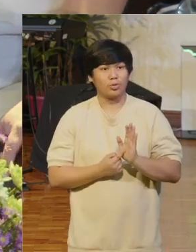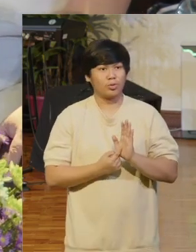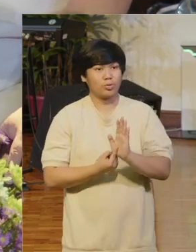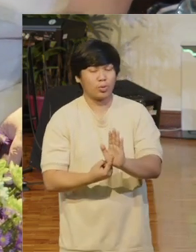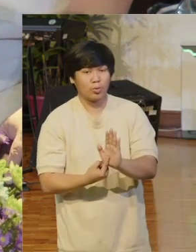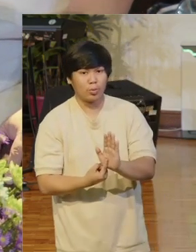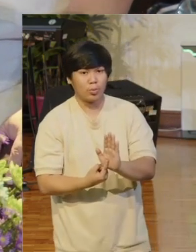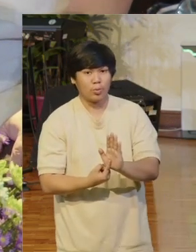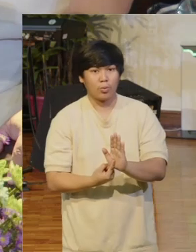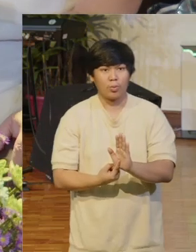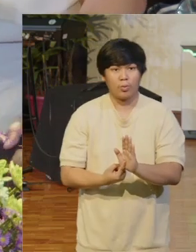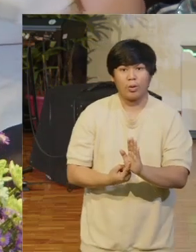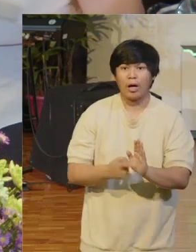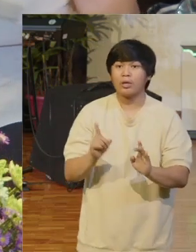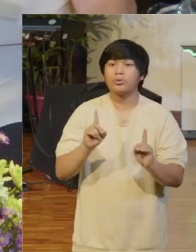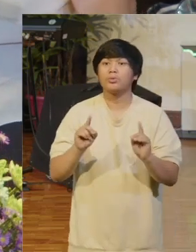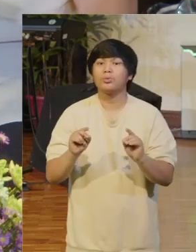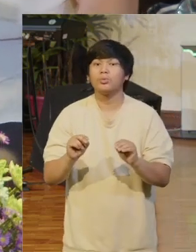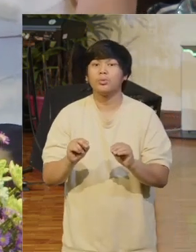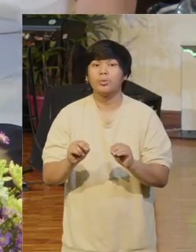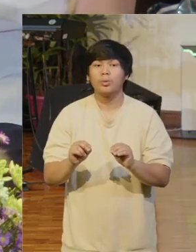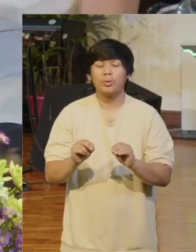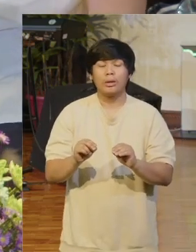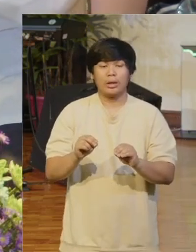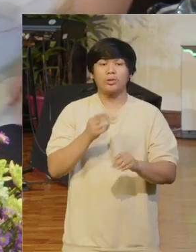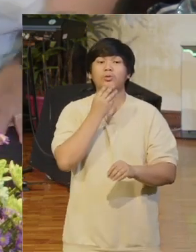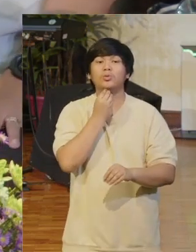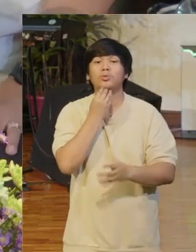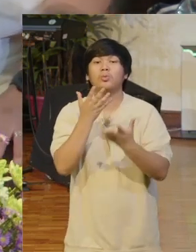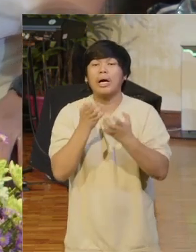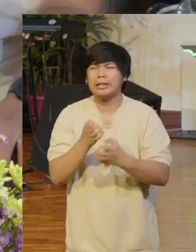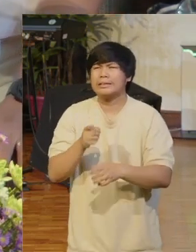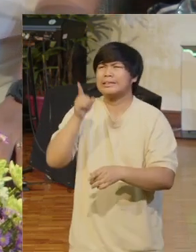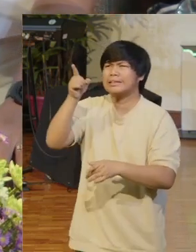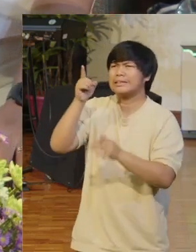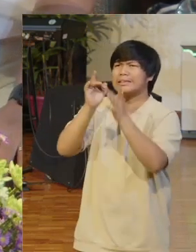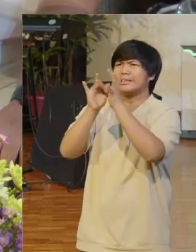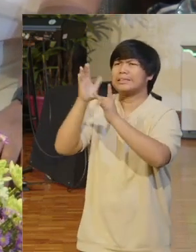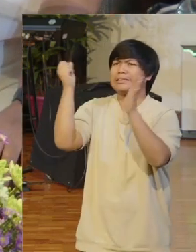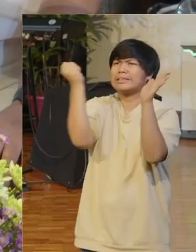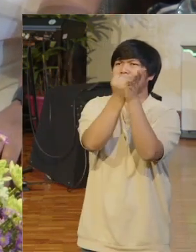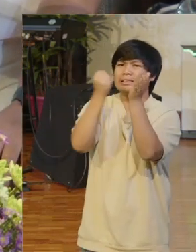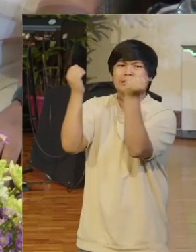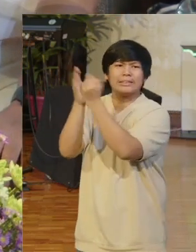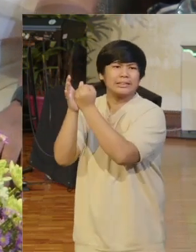Did they mean evil? Yes. Sinong nag-crucify kay Jesus?